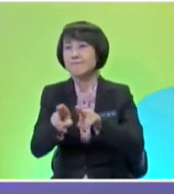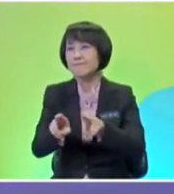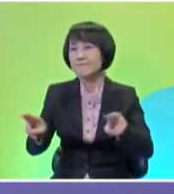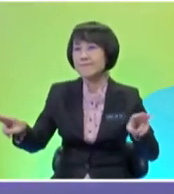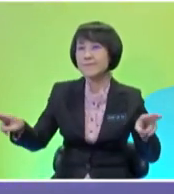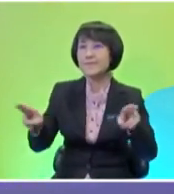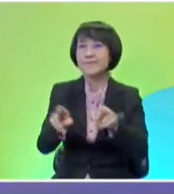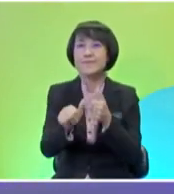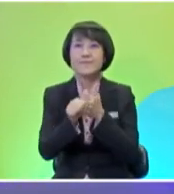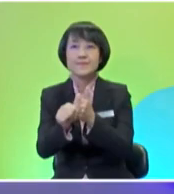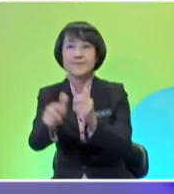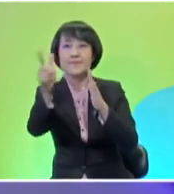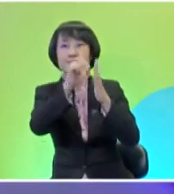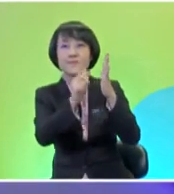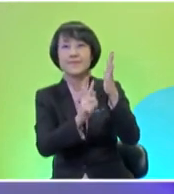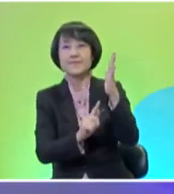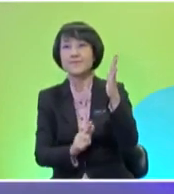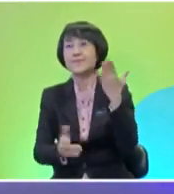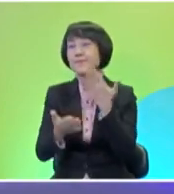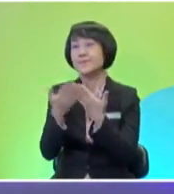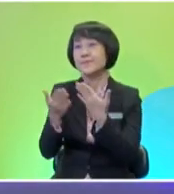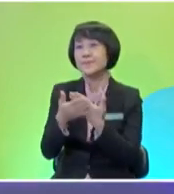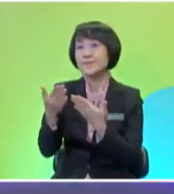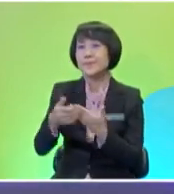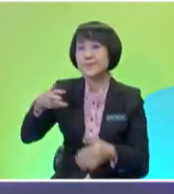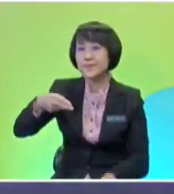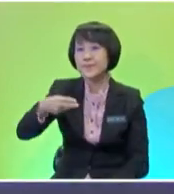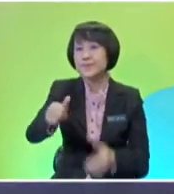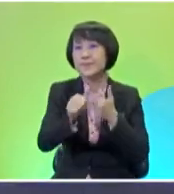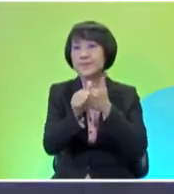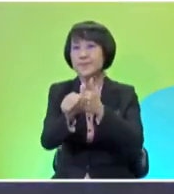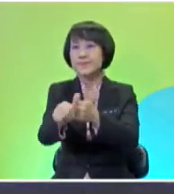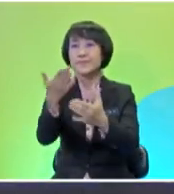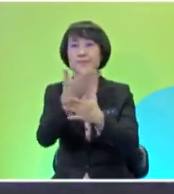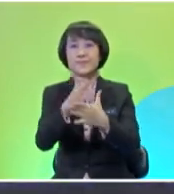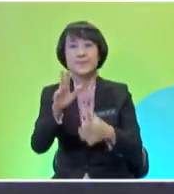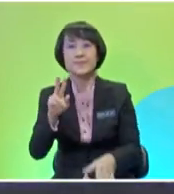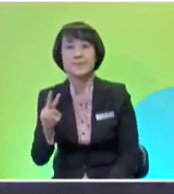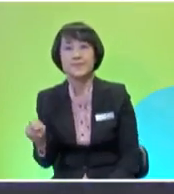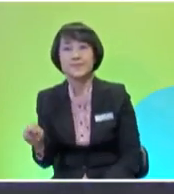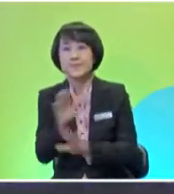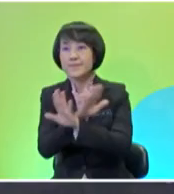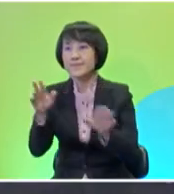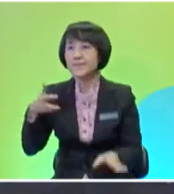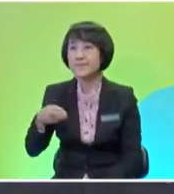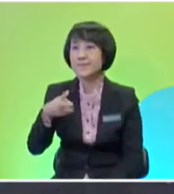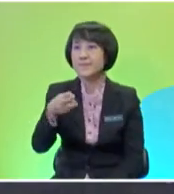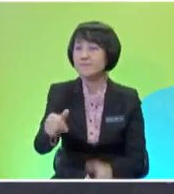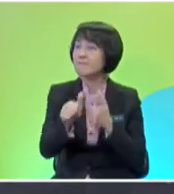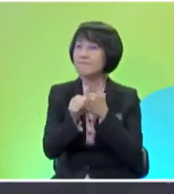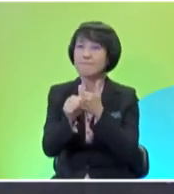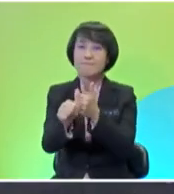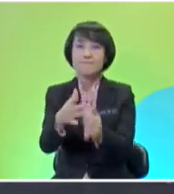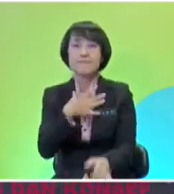Ukurlah, ikutlah lakaran. Mudah potong, ikut bagian. Jangan